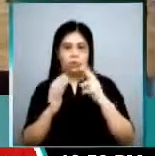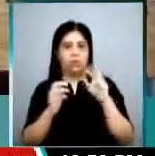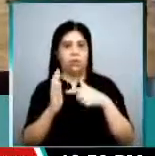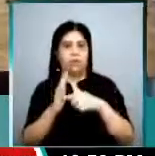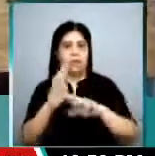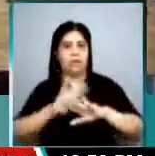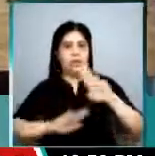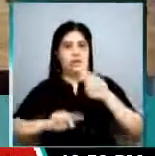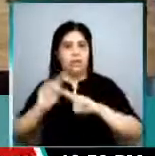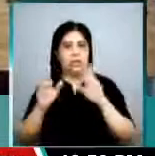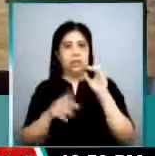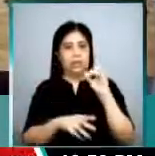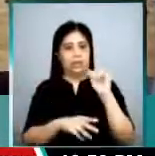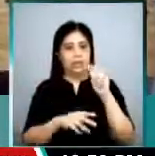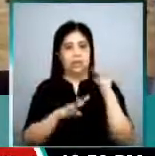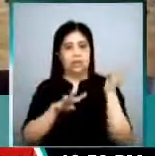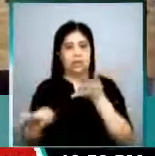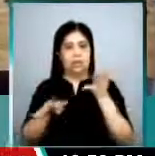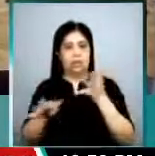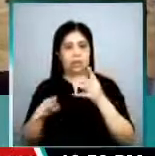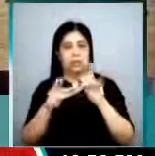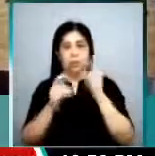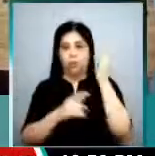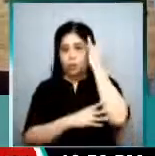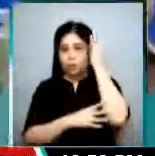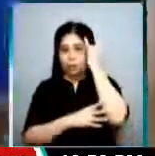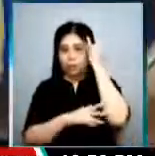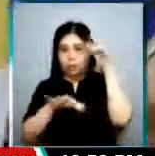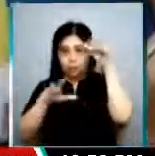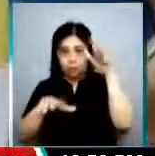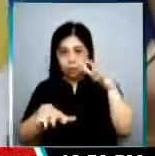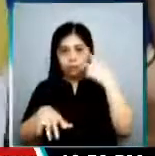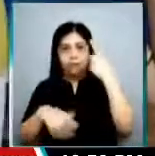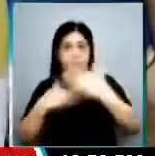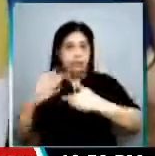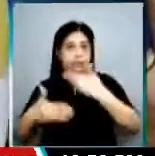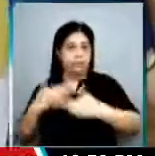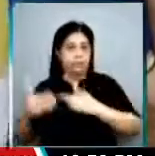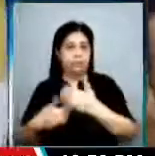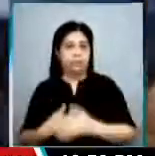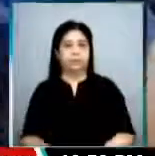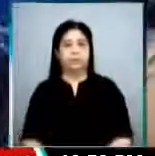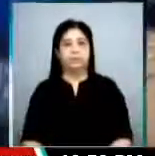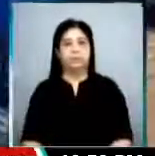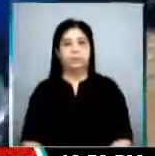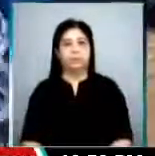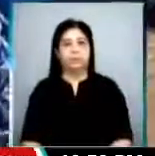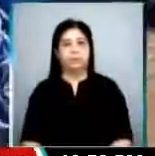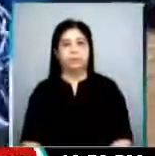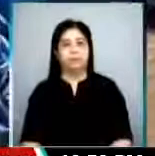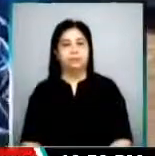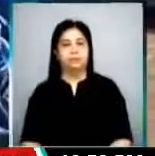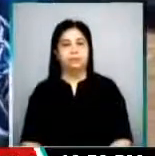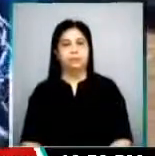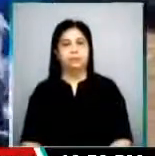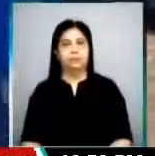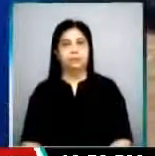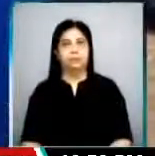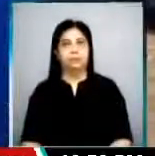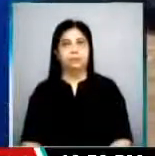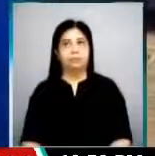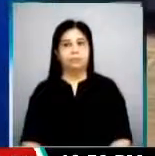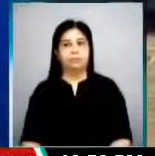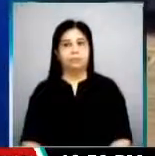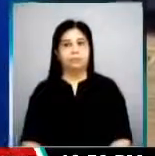sent via Wi-Fi to the computer for processing. Hello. How are you?